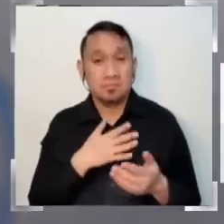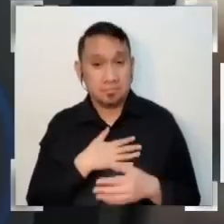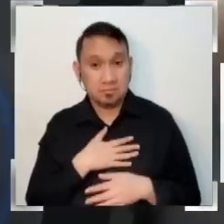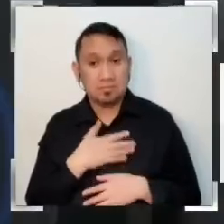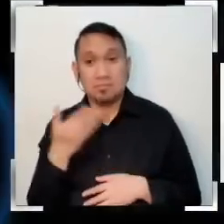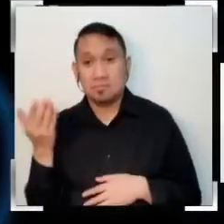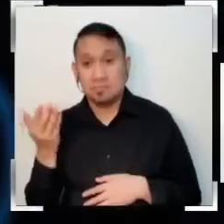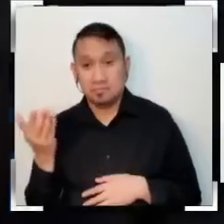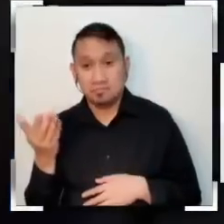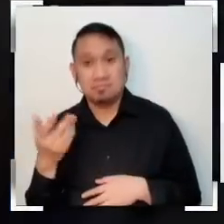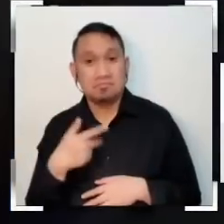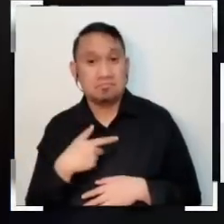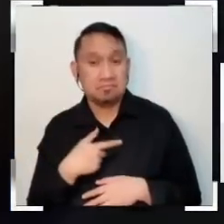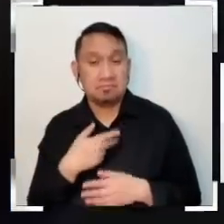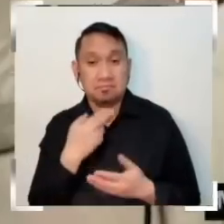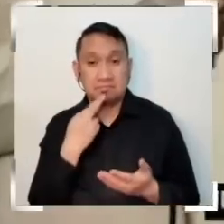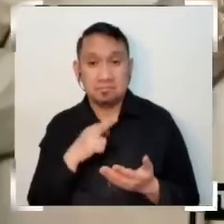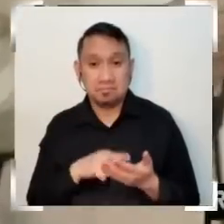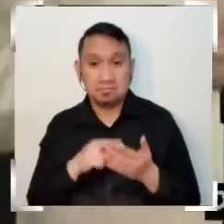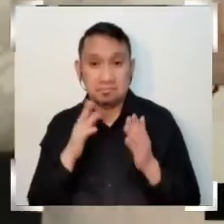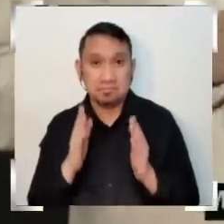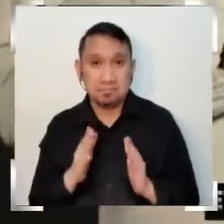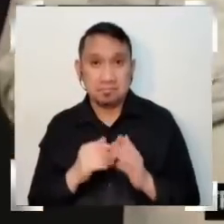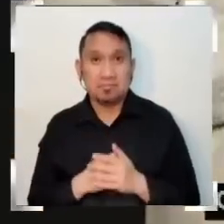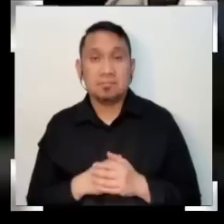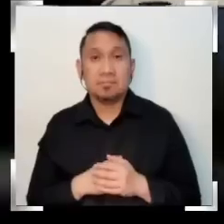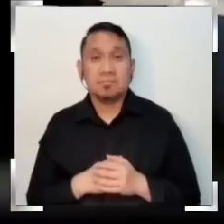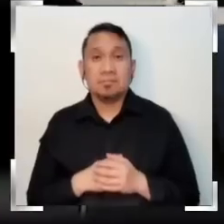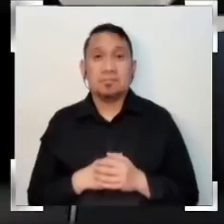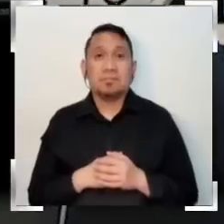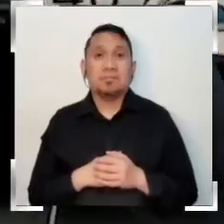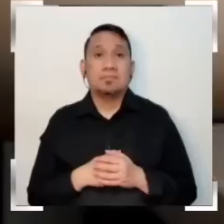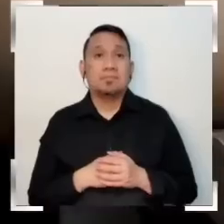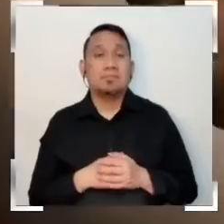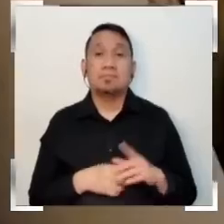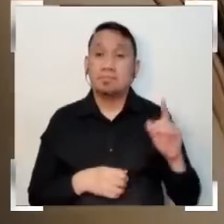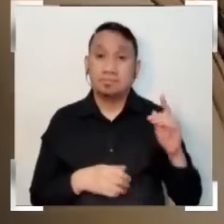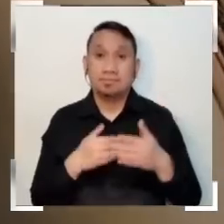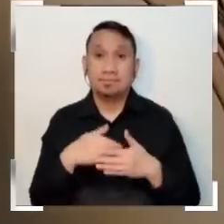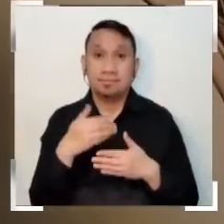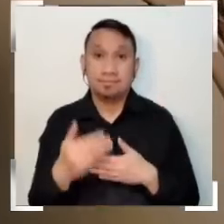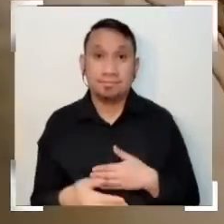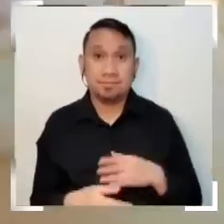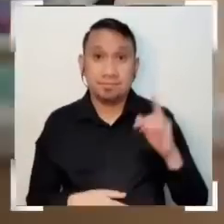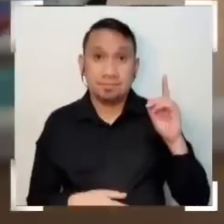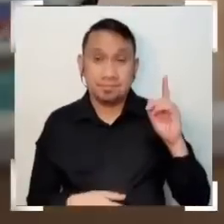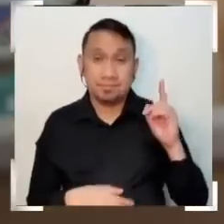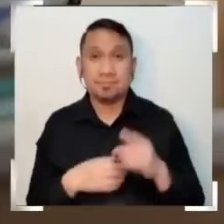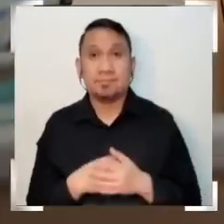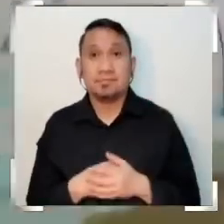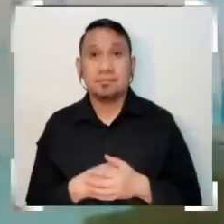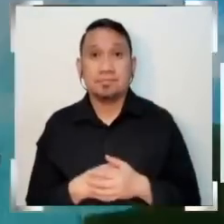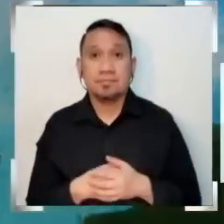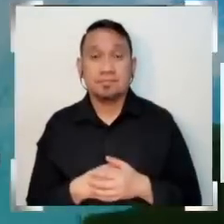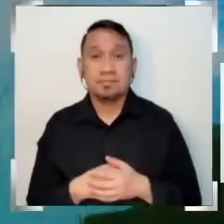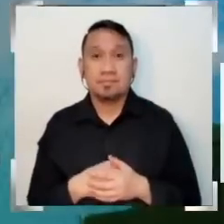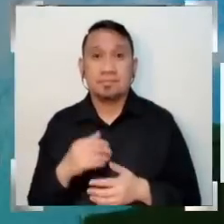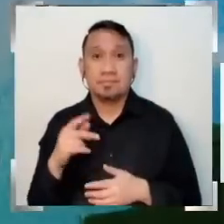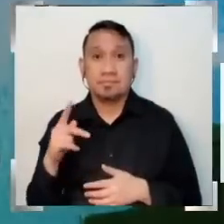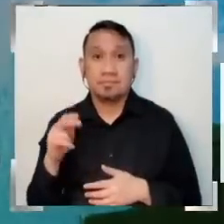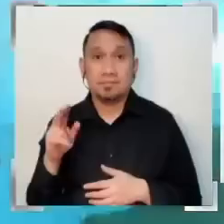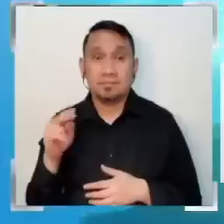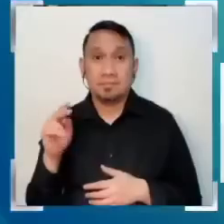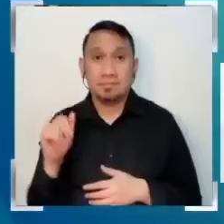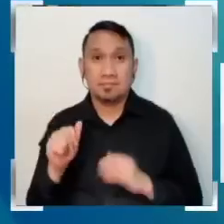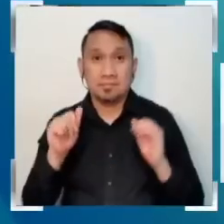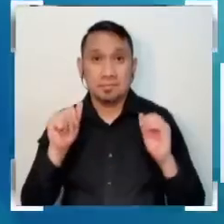isang dekada namang reporter at veterano ng mga bagyo coverage, si GMA Integrated News Senior Reporter Katrina Son, na makakasalo